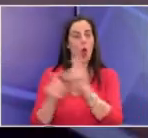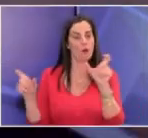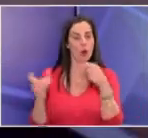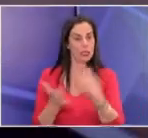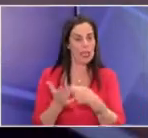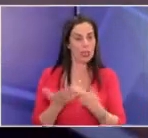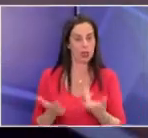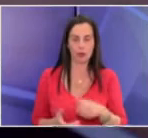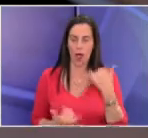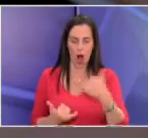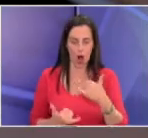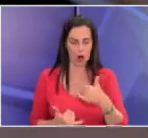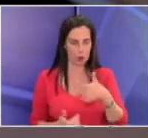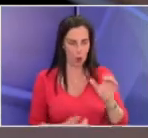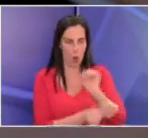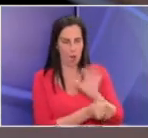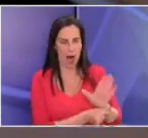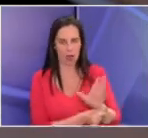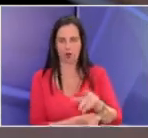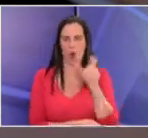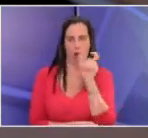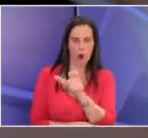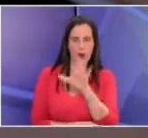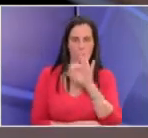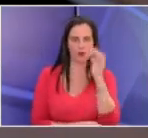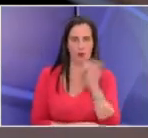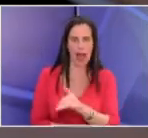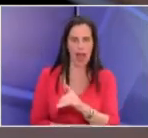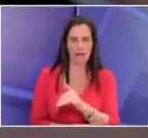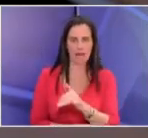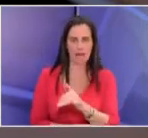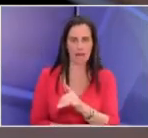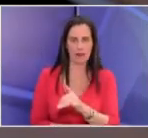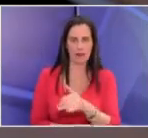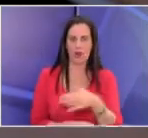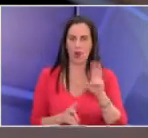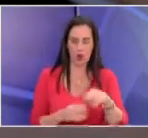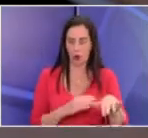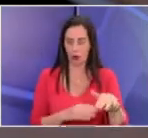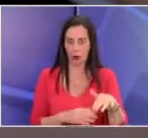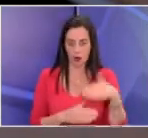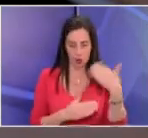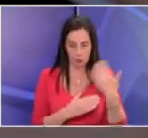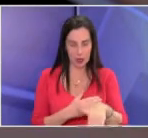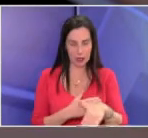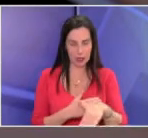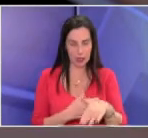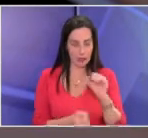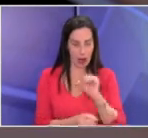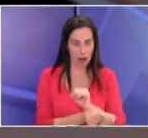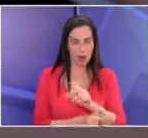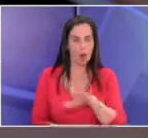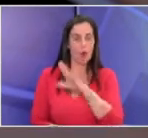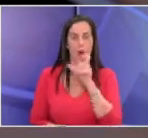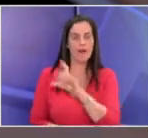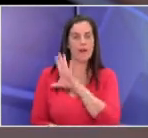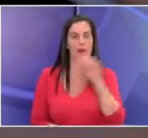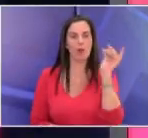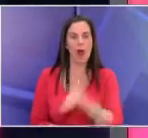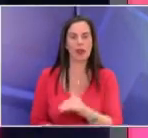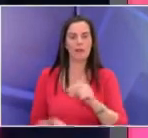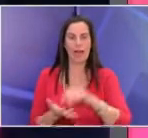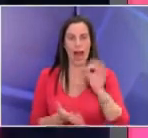לא אכלת את המרק, נו, נו, נו, לא תקבל שחק כדורגל. אוקיי, אבל הוא ימשיך לא לאכול את המרק. ובסוף הוא גם ישחק